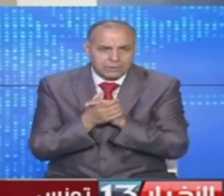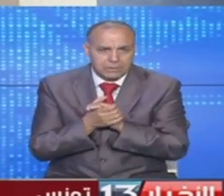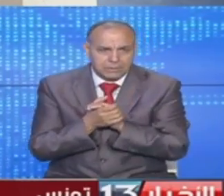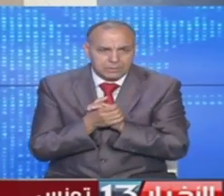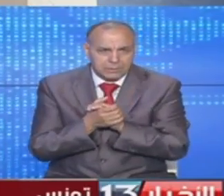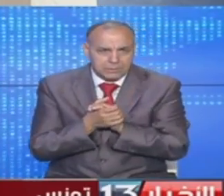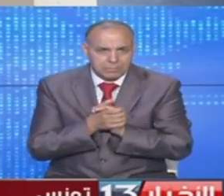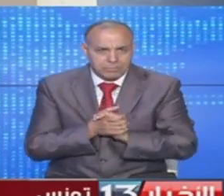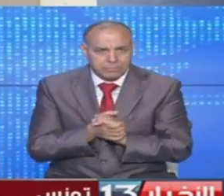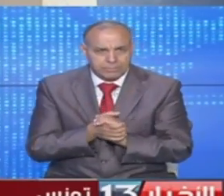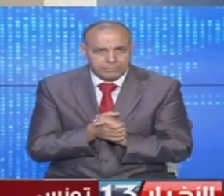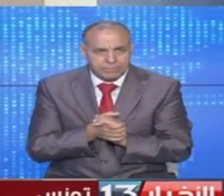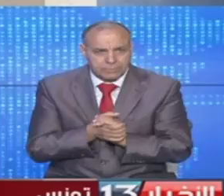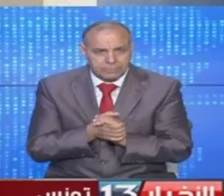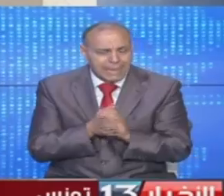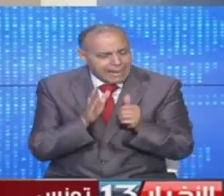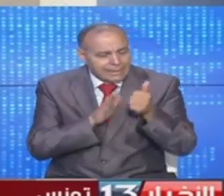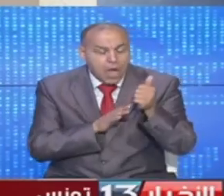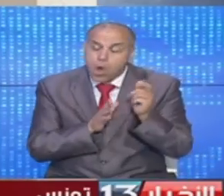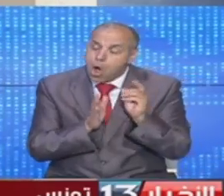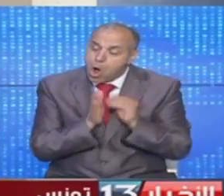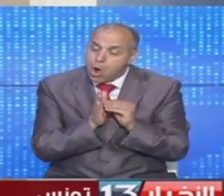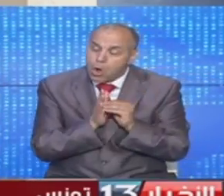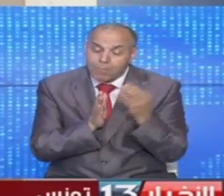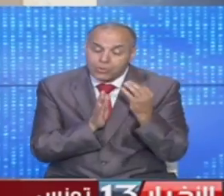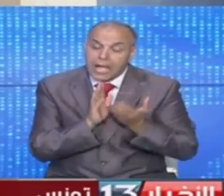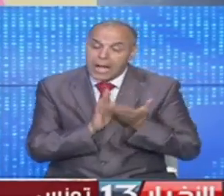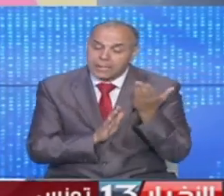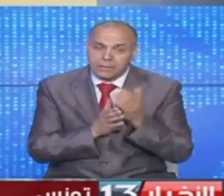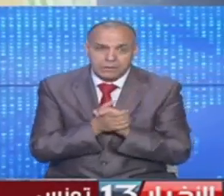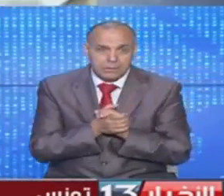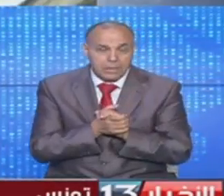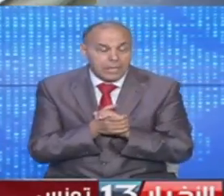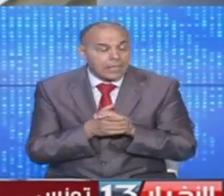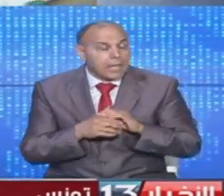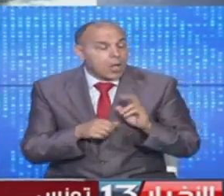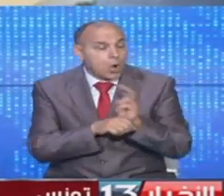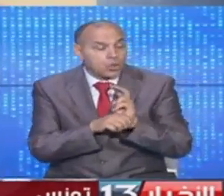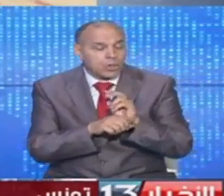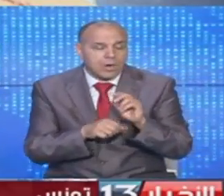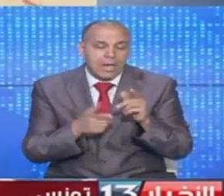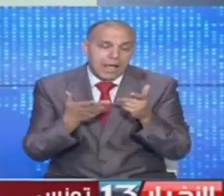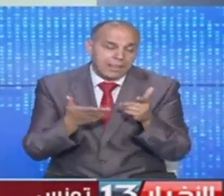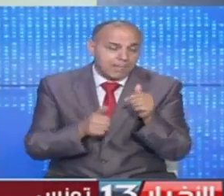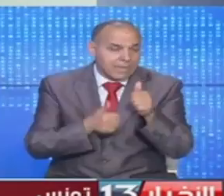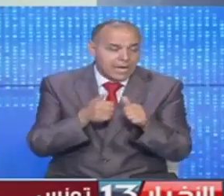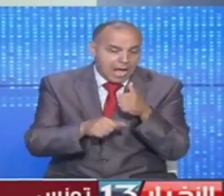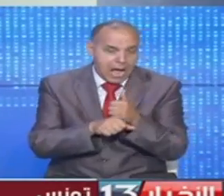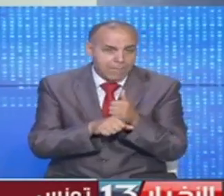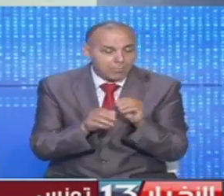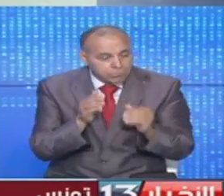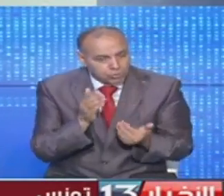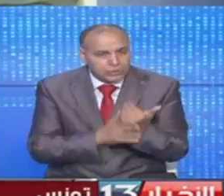مش حتى مش نجاح كهو، معناها نطلع له معين له ماكسيموم. دورة مراقبة تشهد هذه السنة